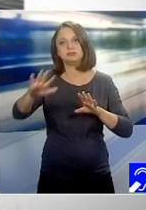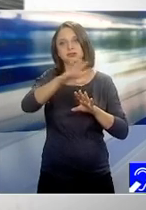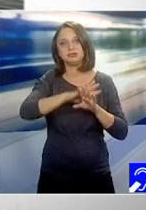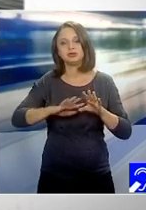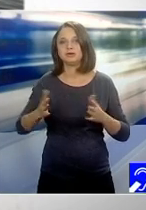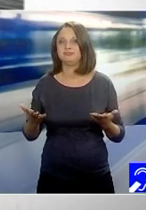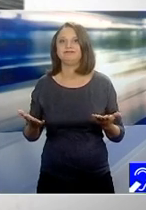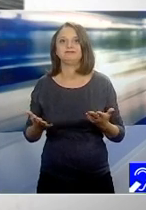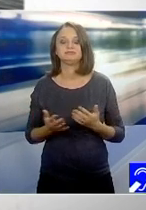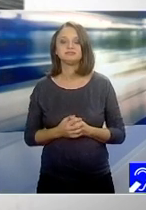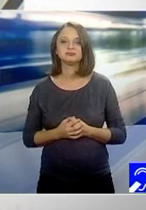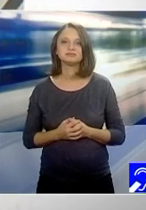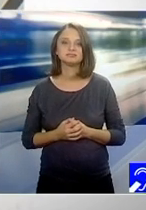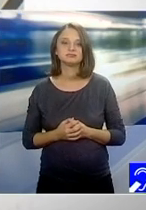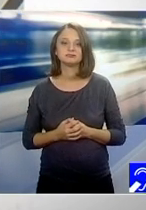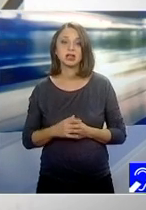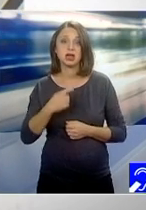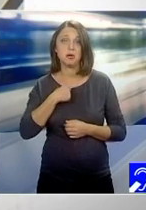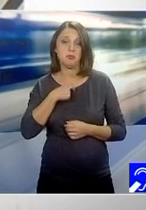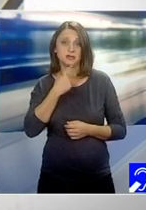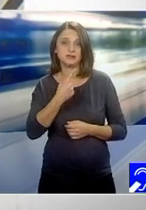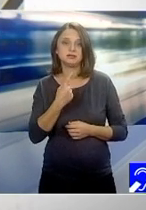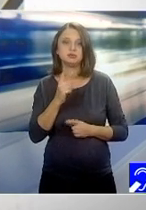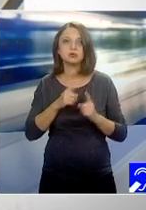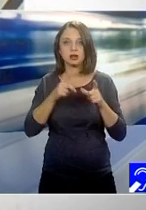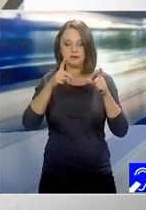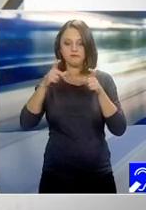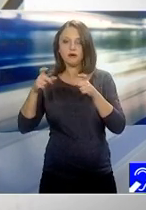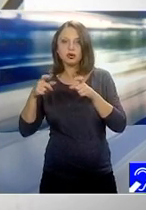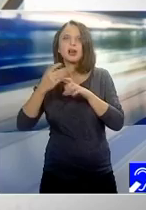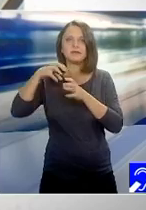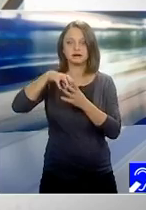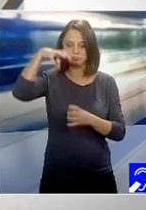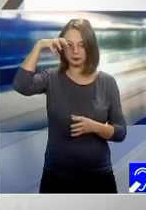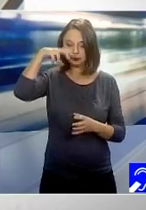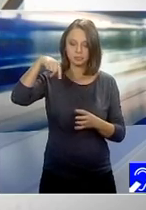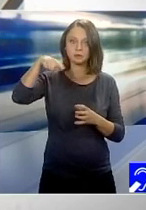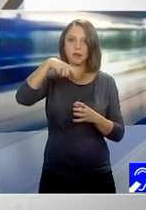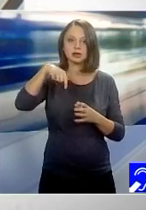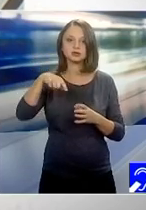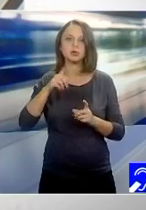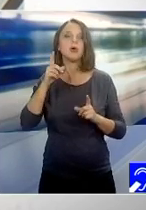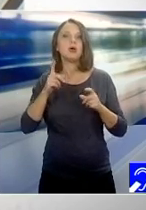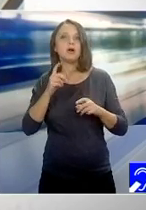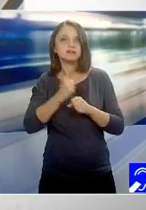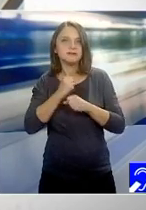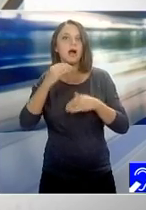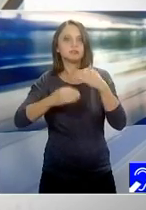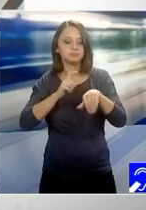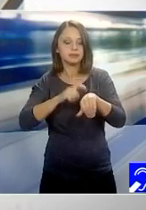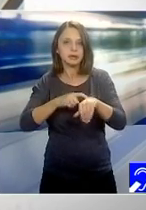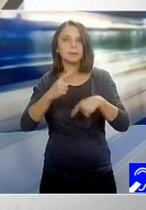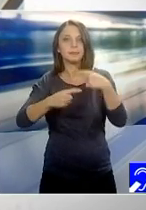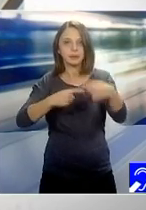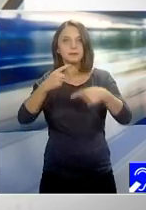un... Eu pot să vă spun că analizând aerofotogramele făcute la o anumită perioadă de timp,